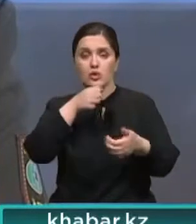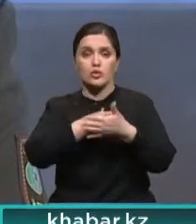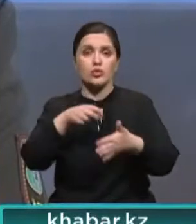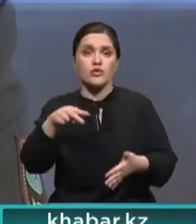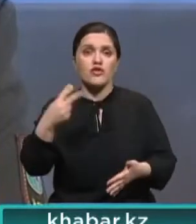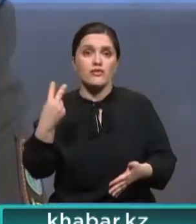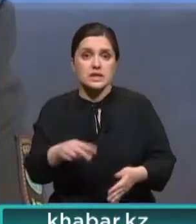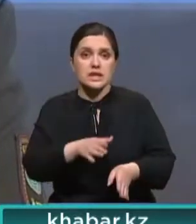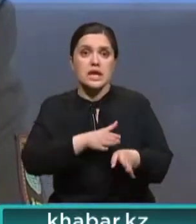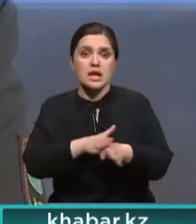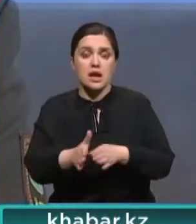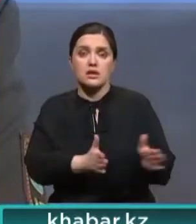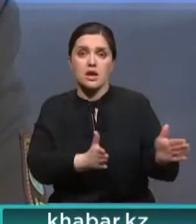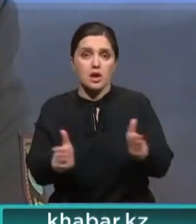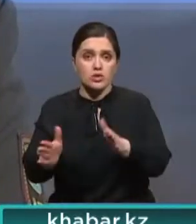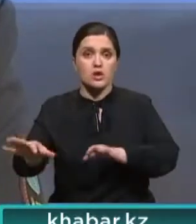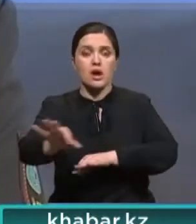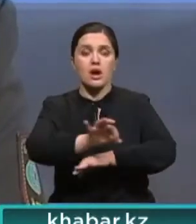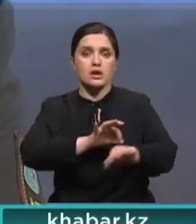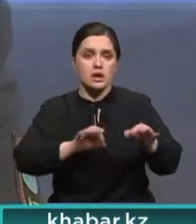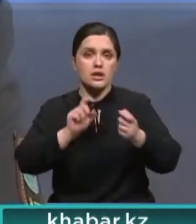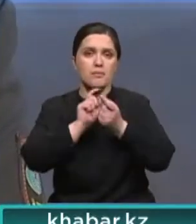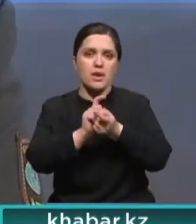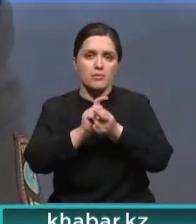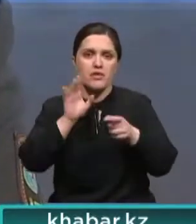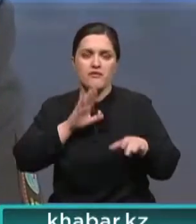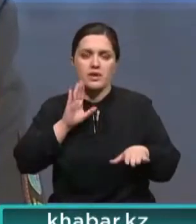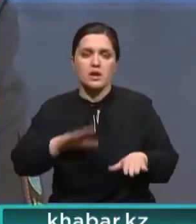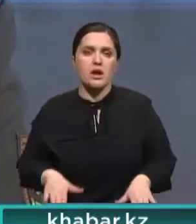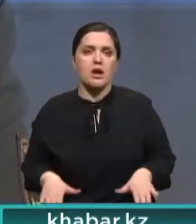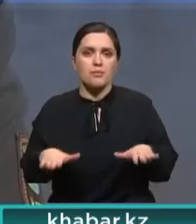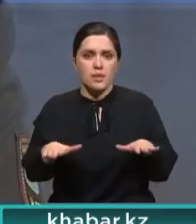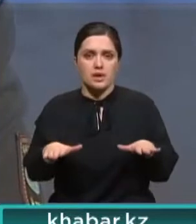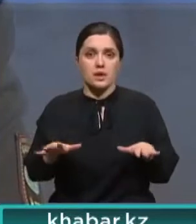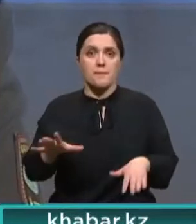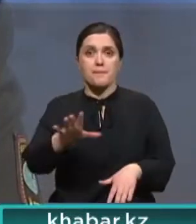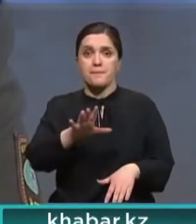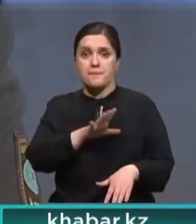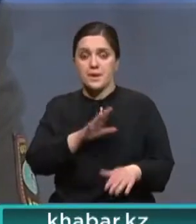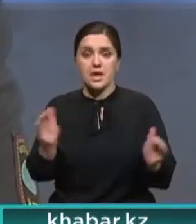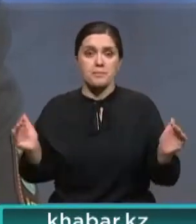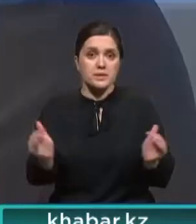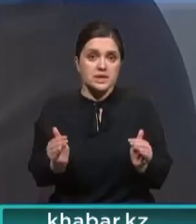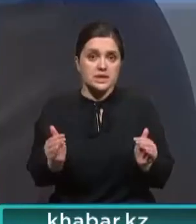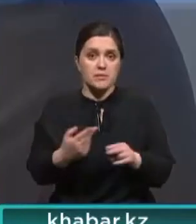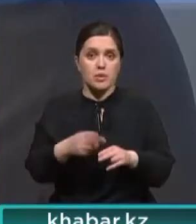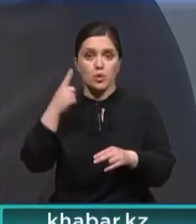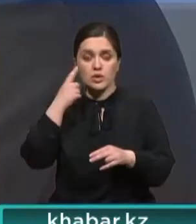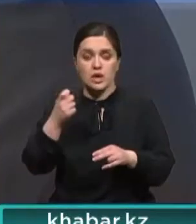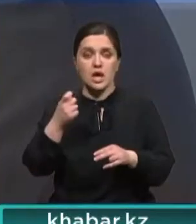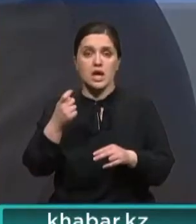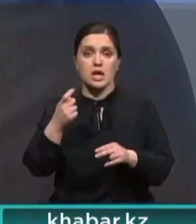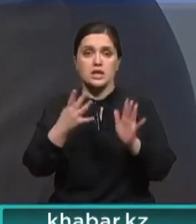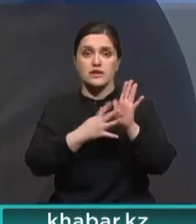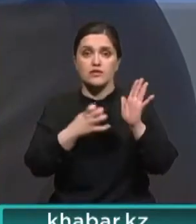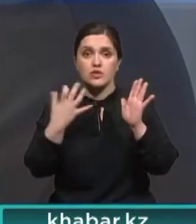в рамках реализации дорожных карт борьбы с паводками была минимизирована угроза с 905